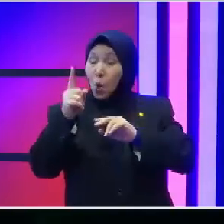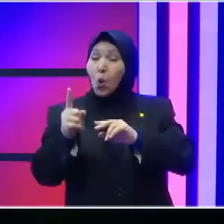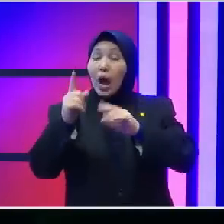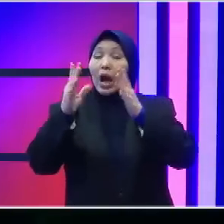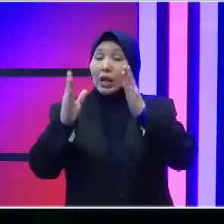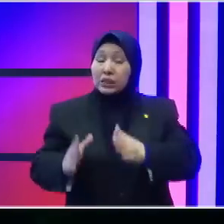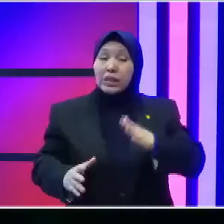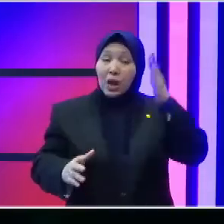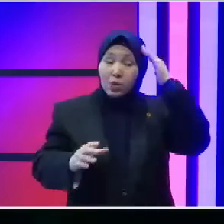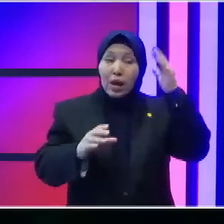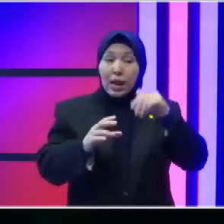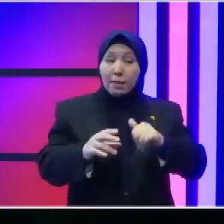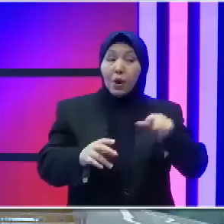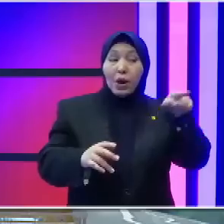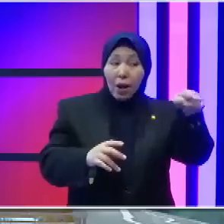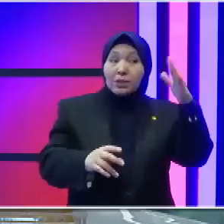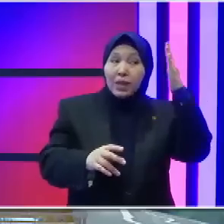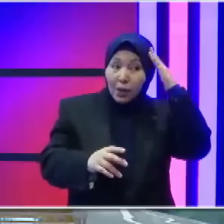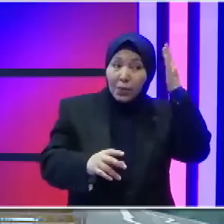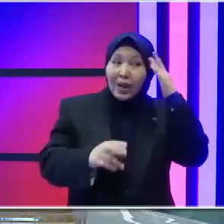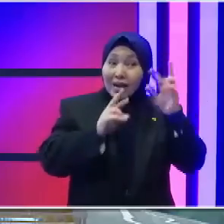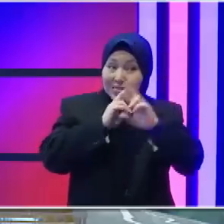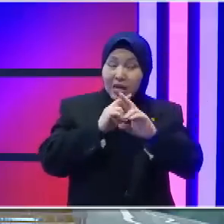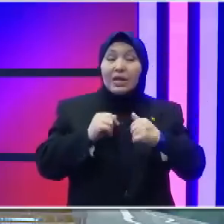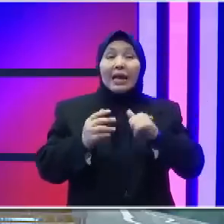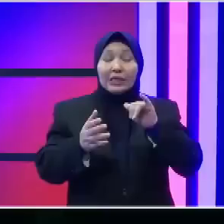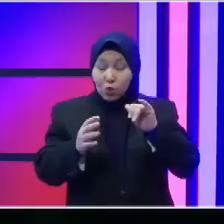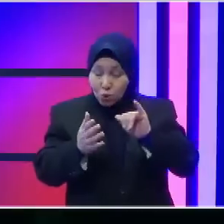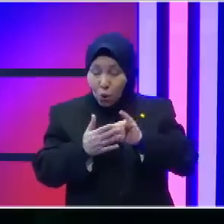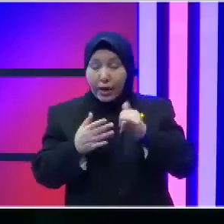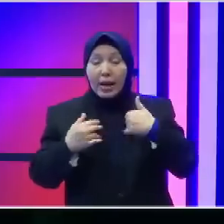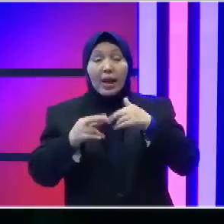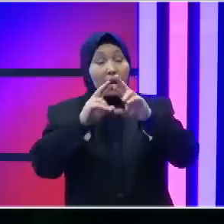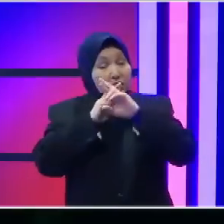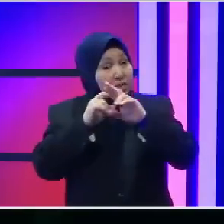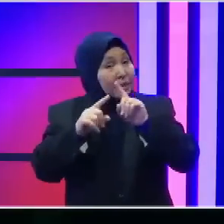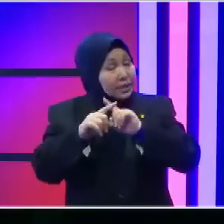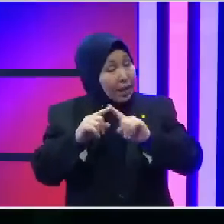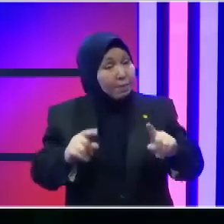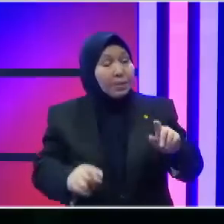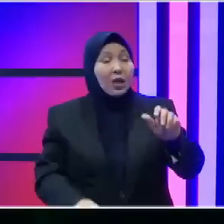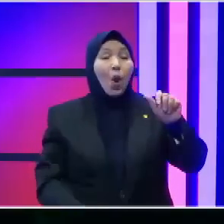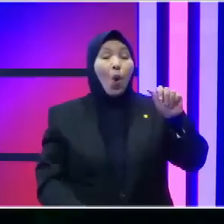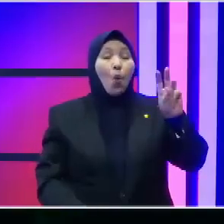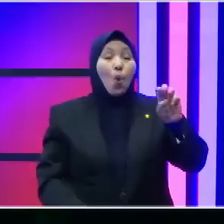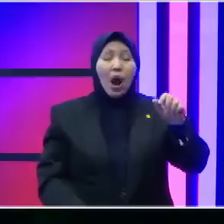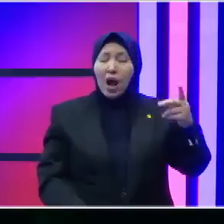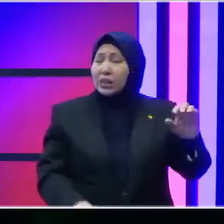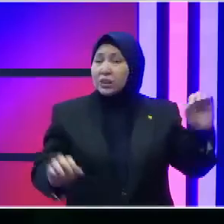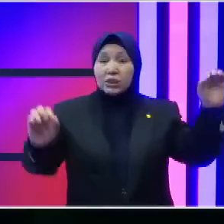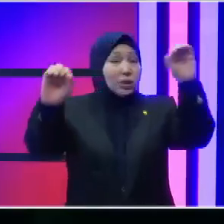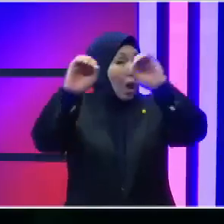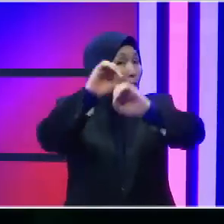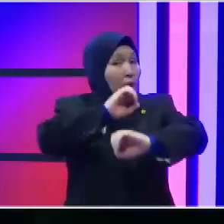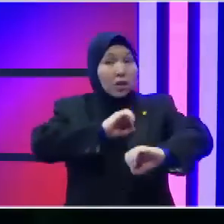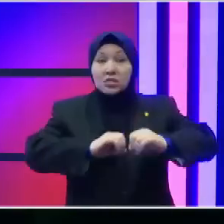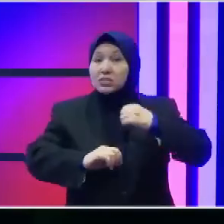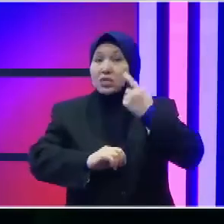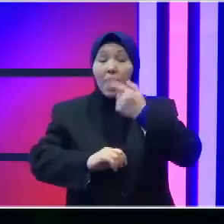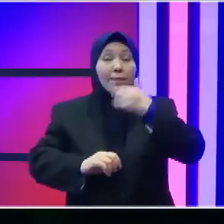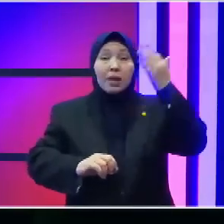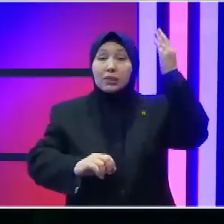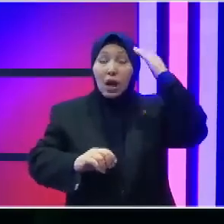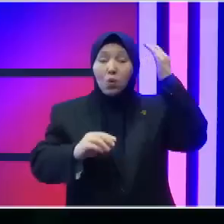kita ni. Kau tahu rahsia aku. Ha, kan? Itu adalah sir. Tetapi wa akhfa adalah tak ada siapa pun yang tahu